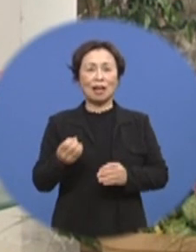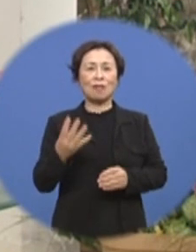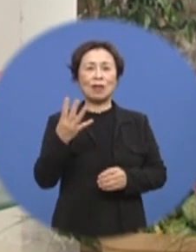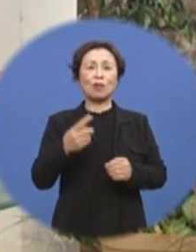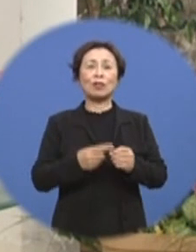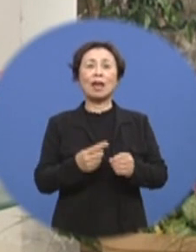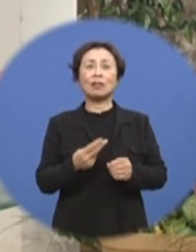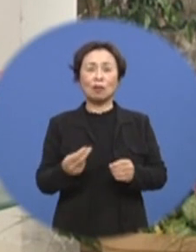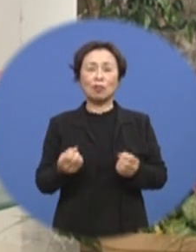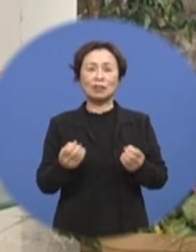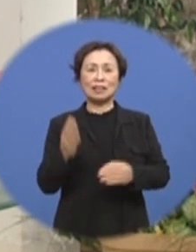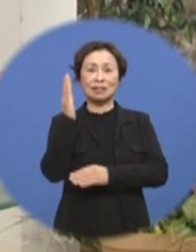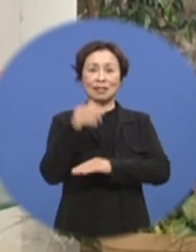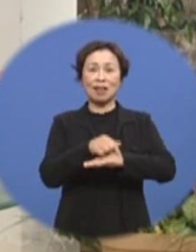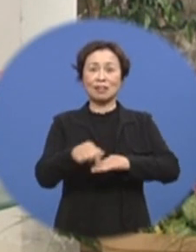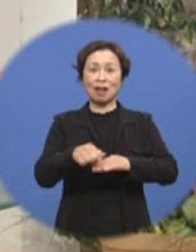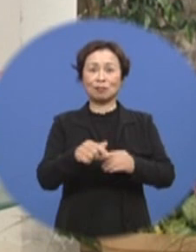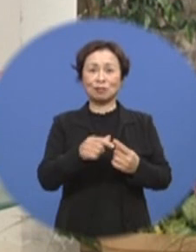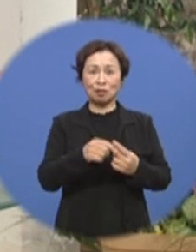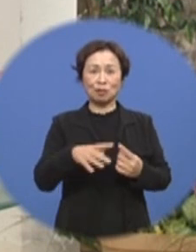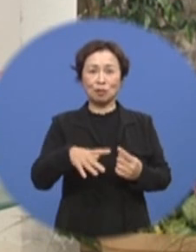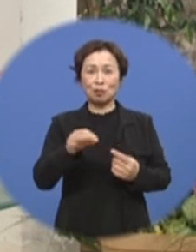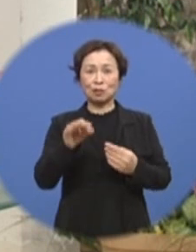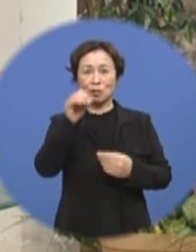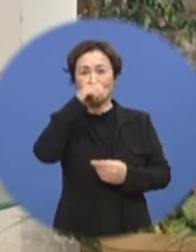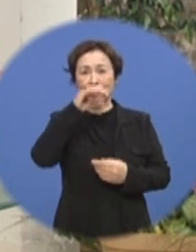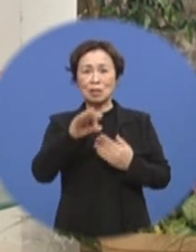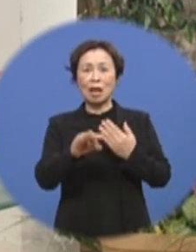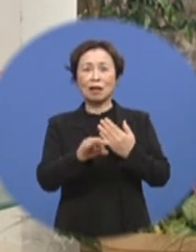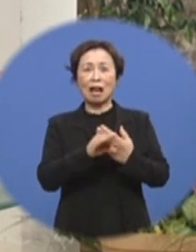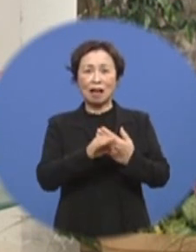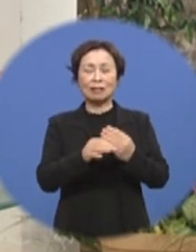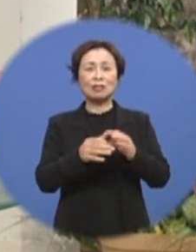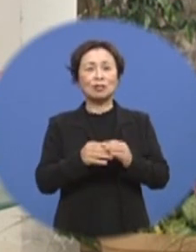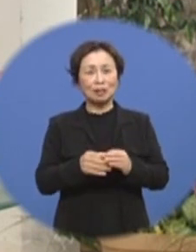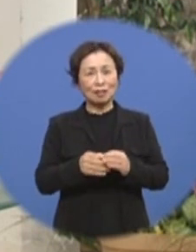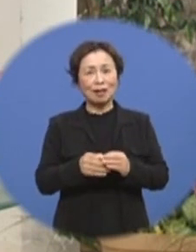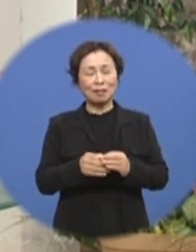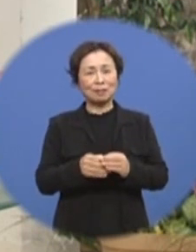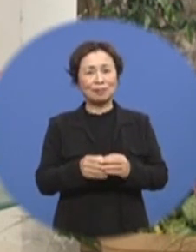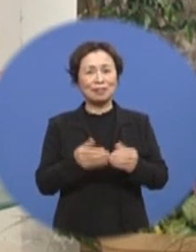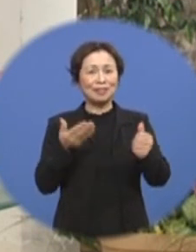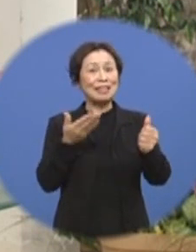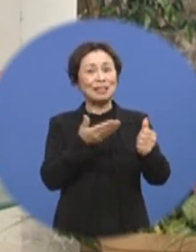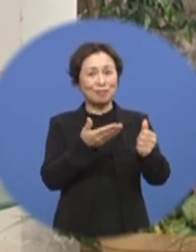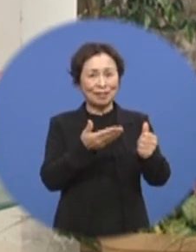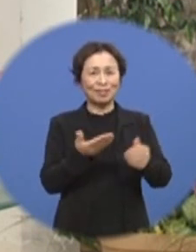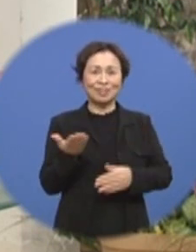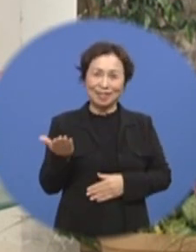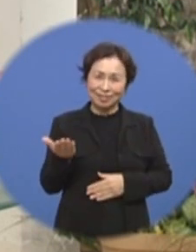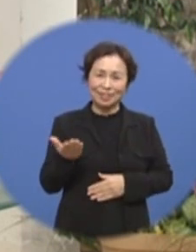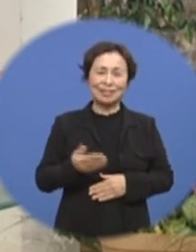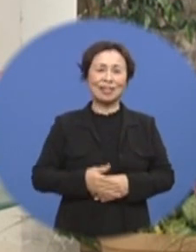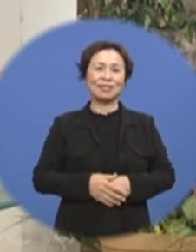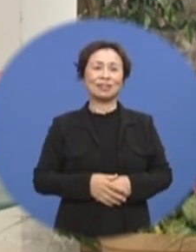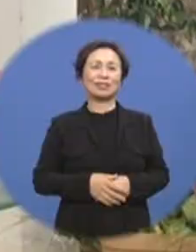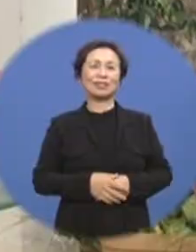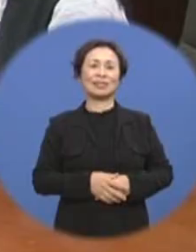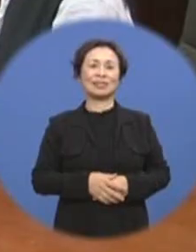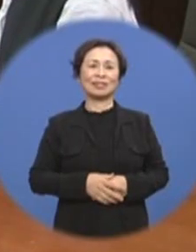年度の新政策と東州さんの案について御坂知事にお聞きしますではご覧ください